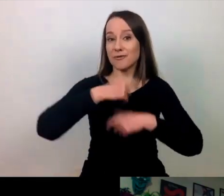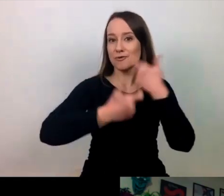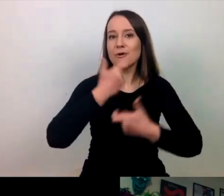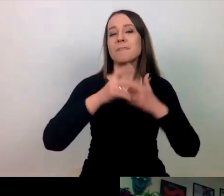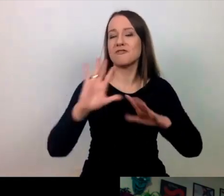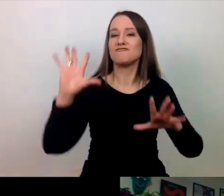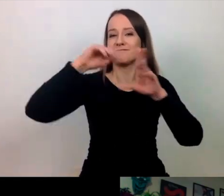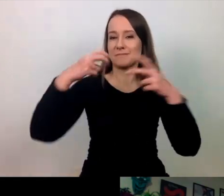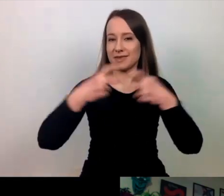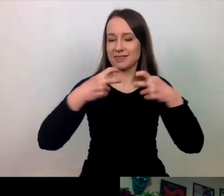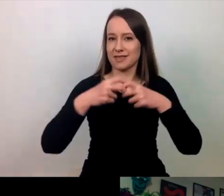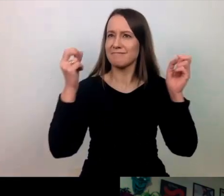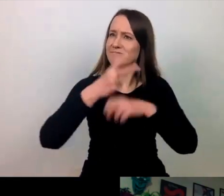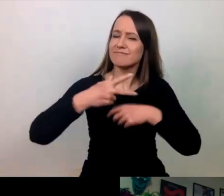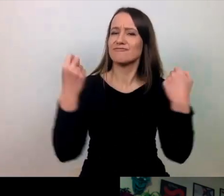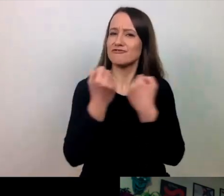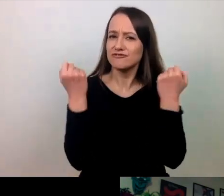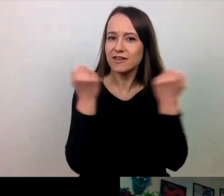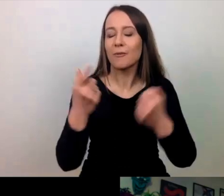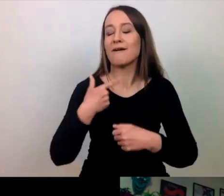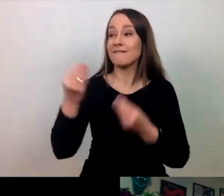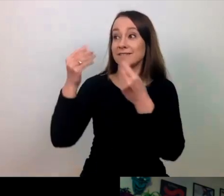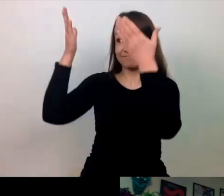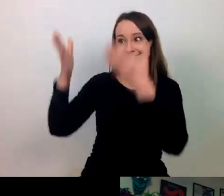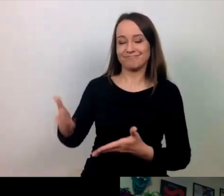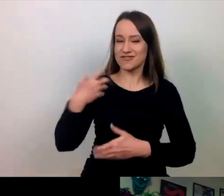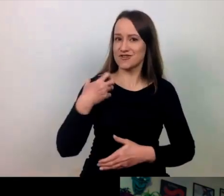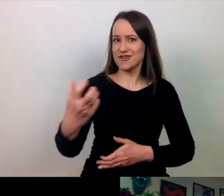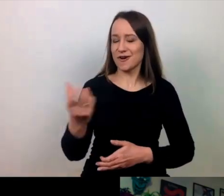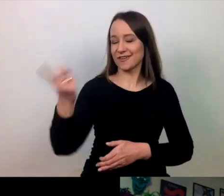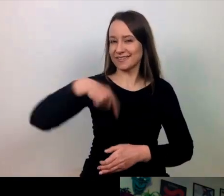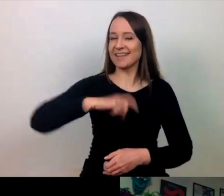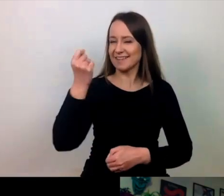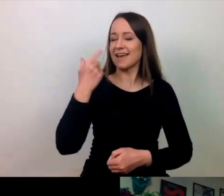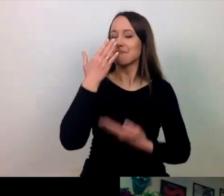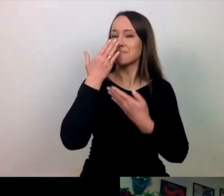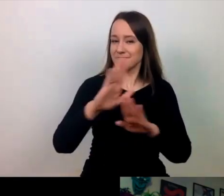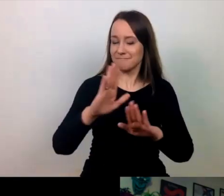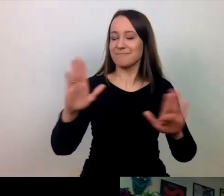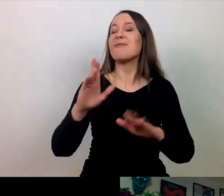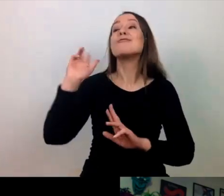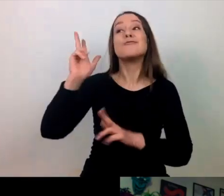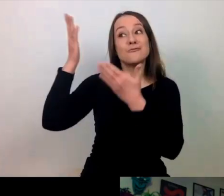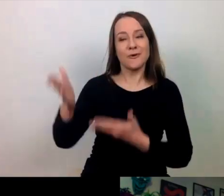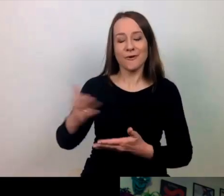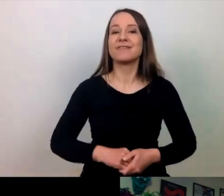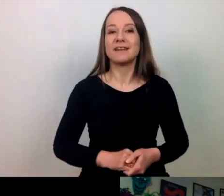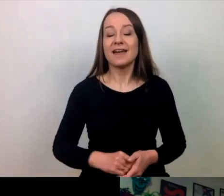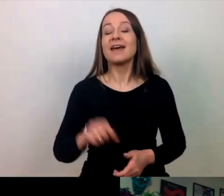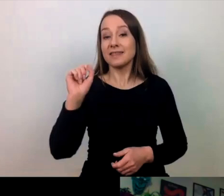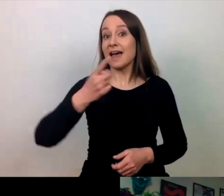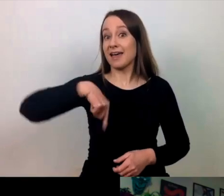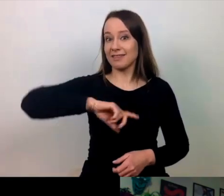wirtualnej. Fantastyczny gość dzisiaj z nami, za chwilkę będę przedstawiał, ale rzecz pierwsza, bardzo ważna. Tak, można nas oglądać